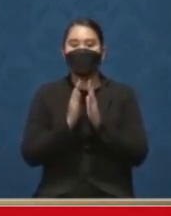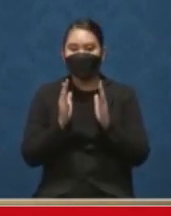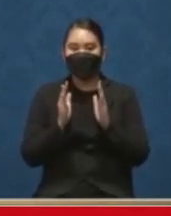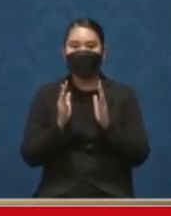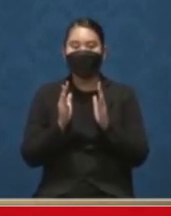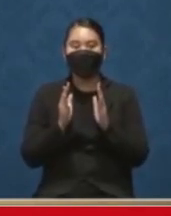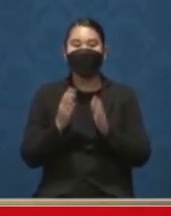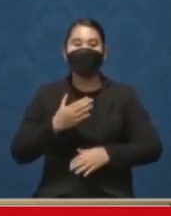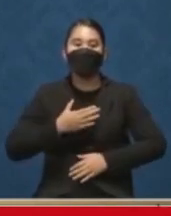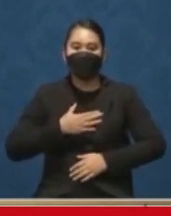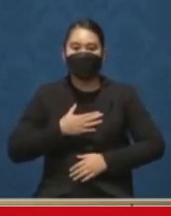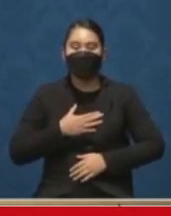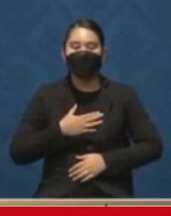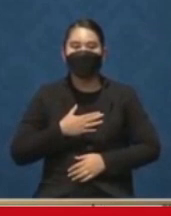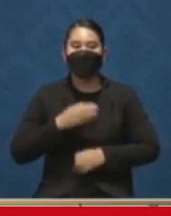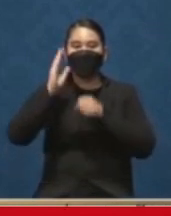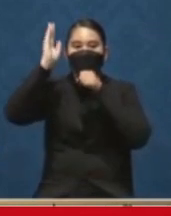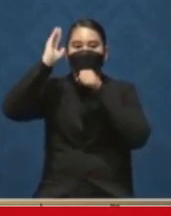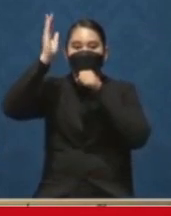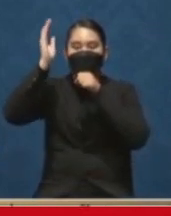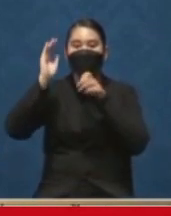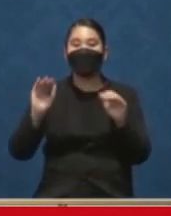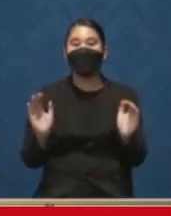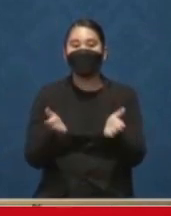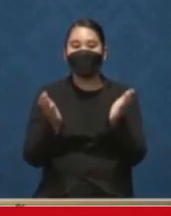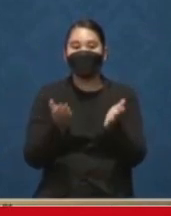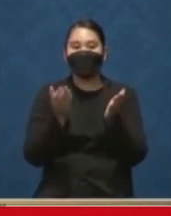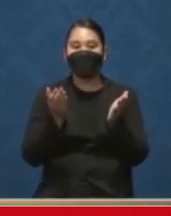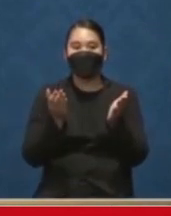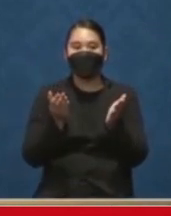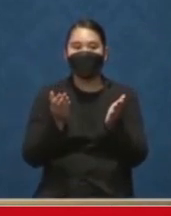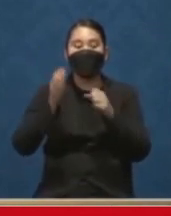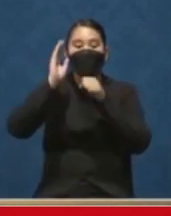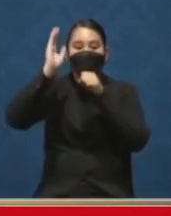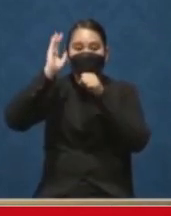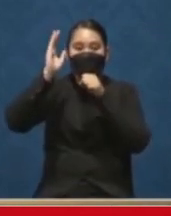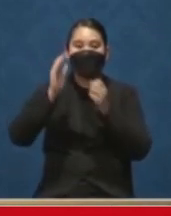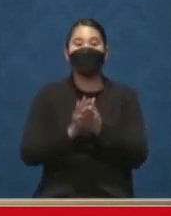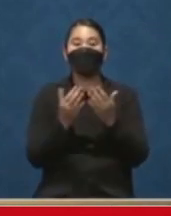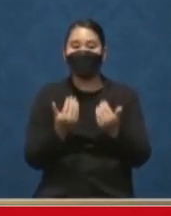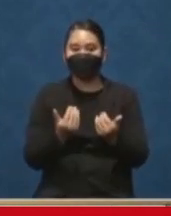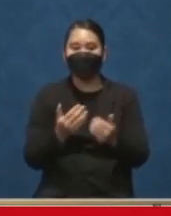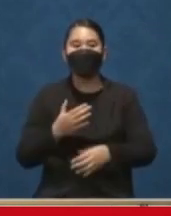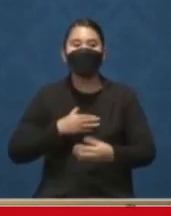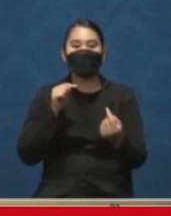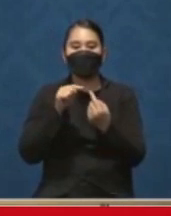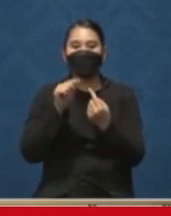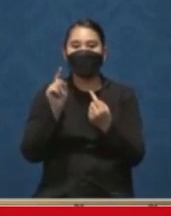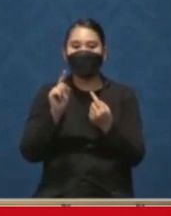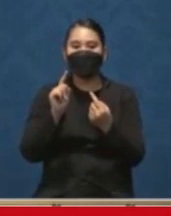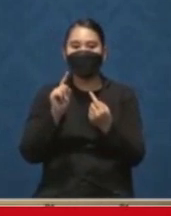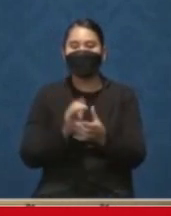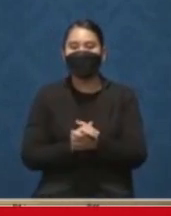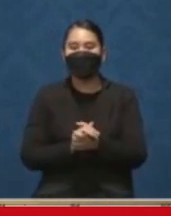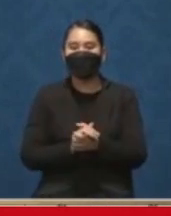พระคุณครับผมขออภิปรายสนับสนุนผู้ที่เสนอยติด่วนด้วยวาจาวันนี้กรณี